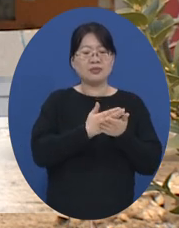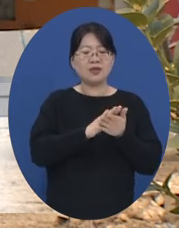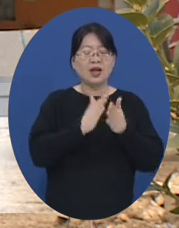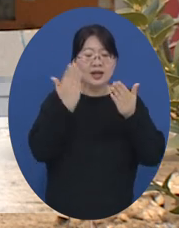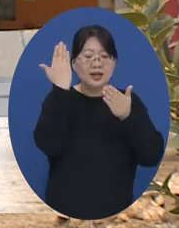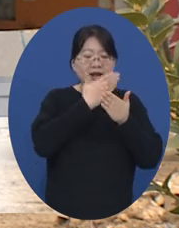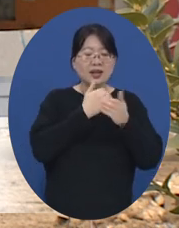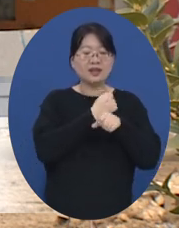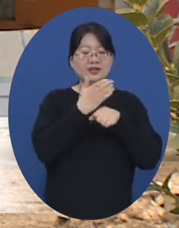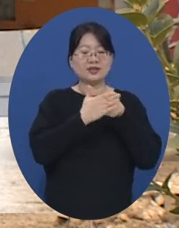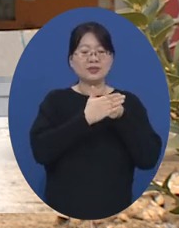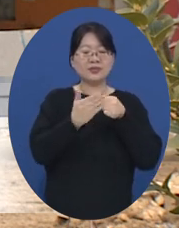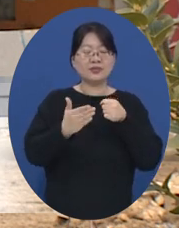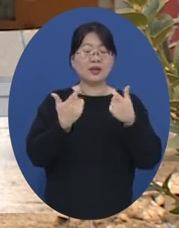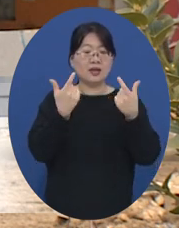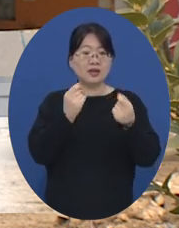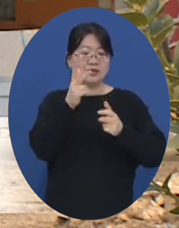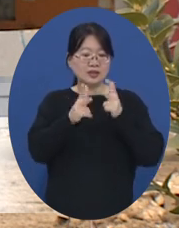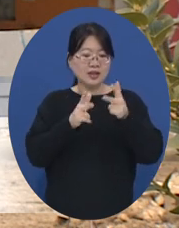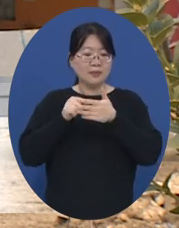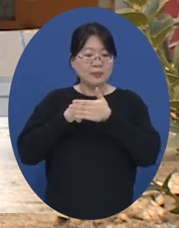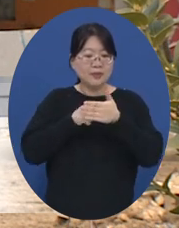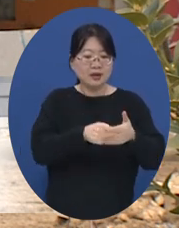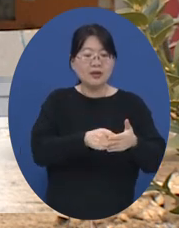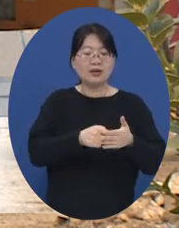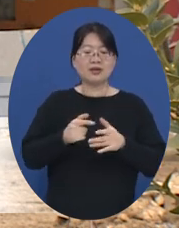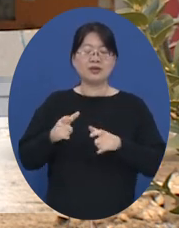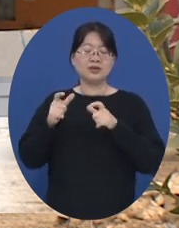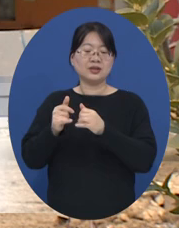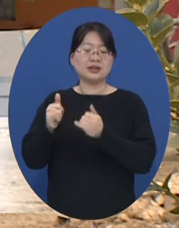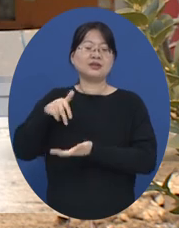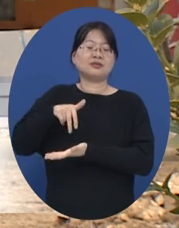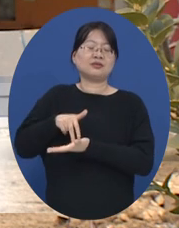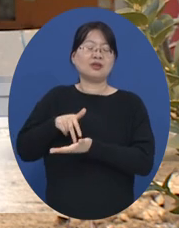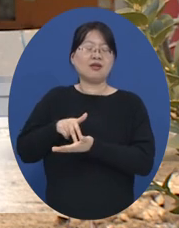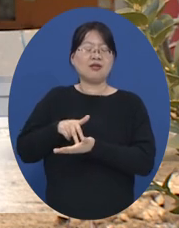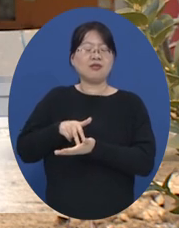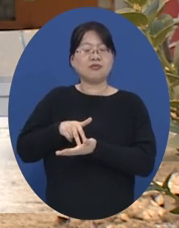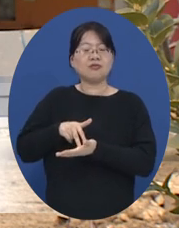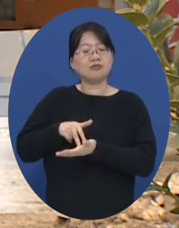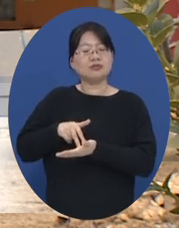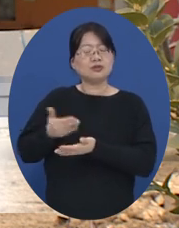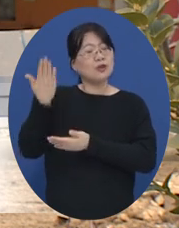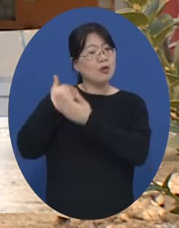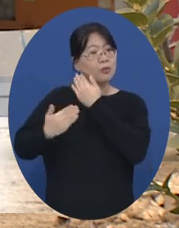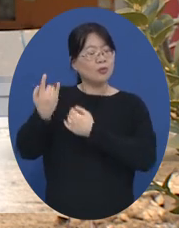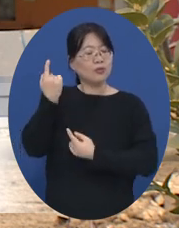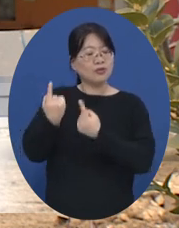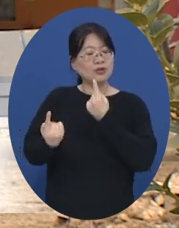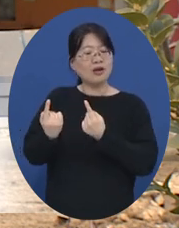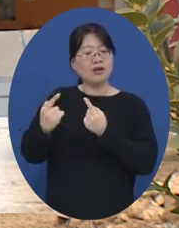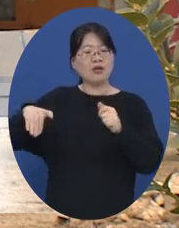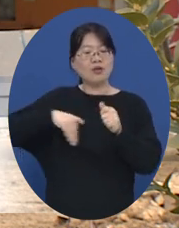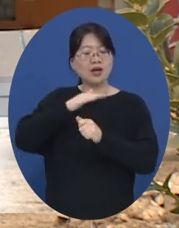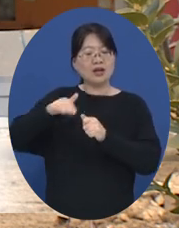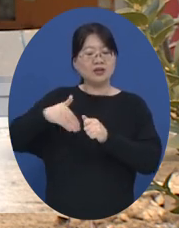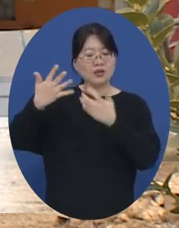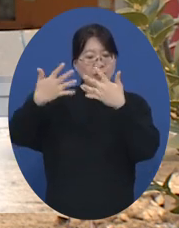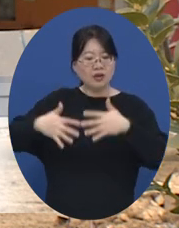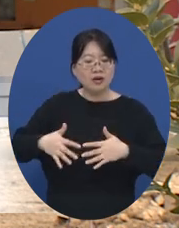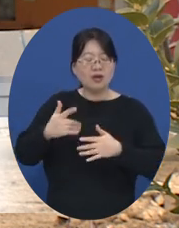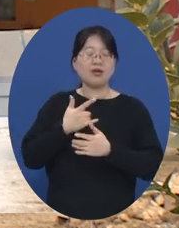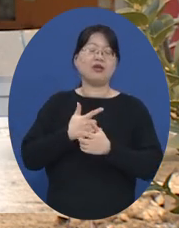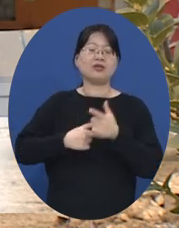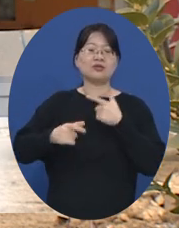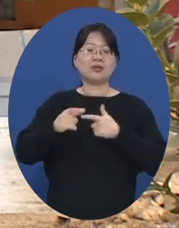해가 지고 이제 일은 사업을 하다 보니까 지민 입장에서도 아무래도 그 전보다는 환경 여건이 많이